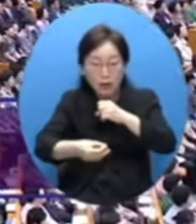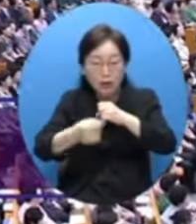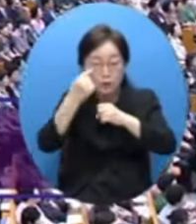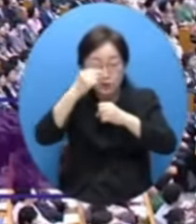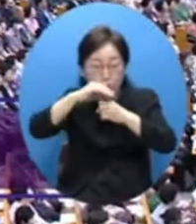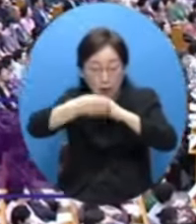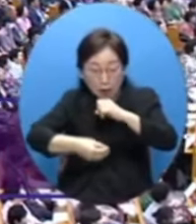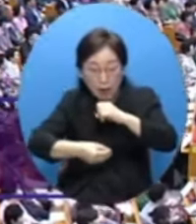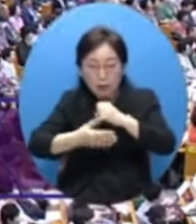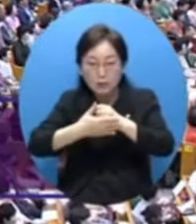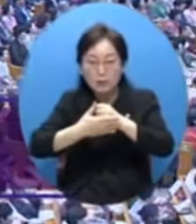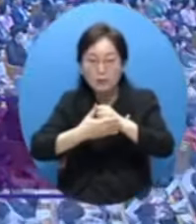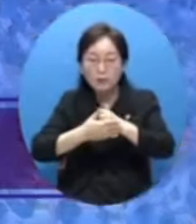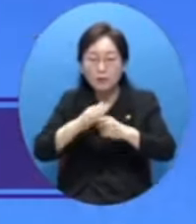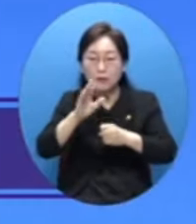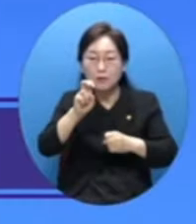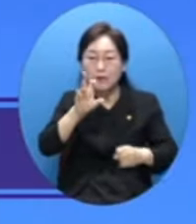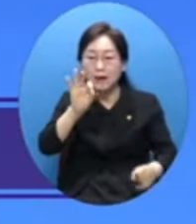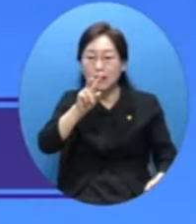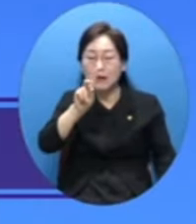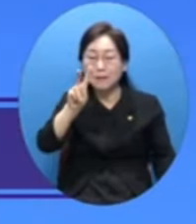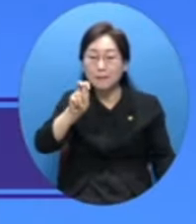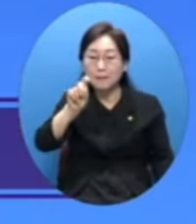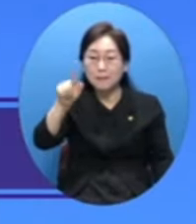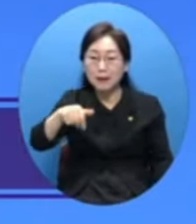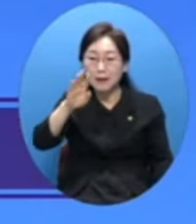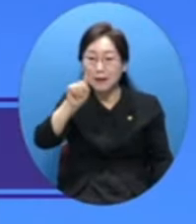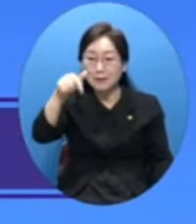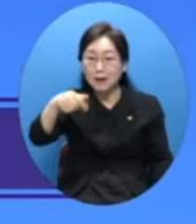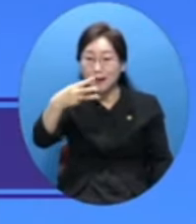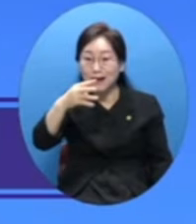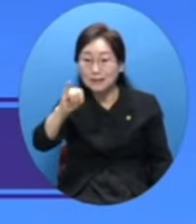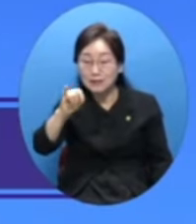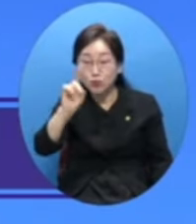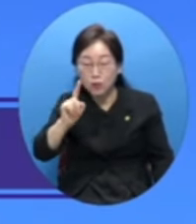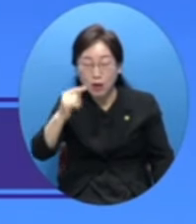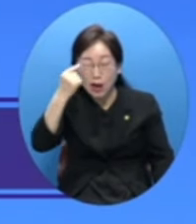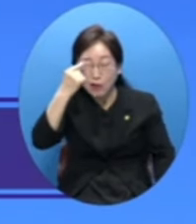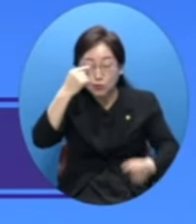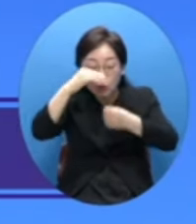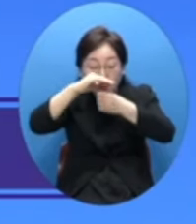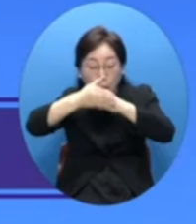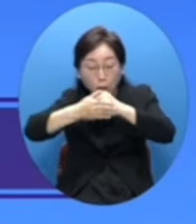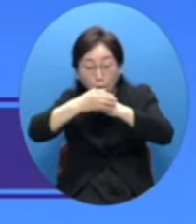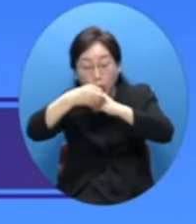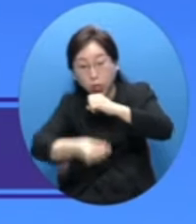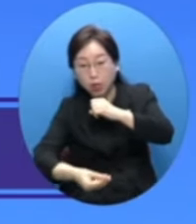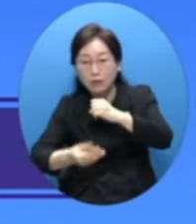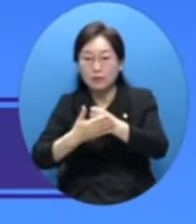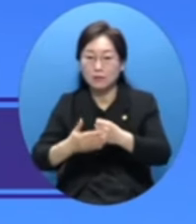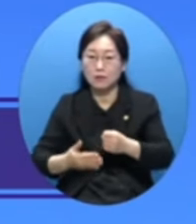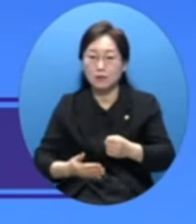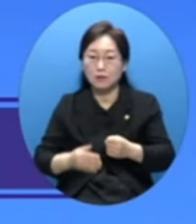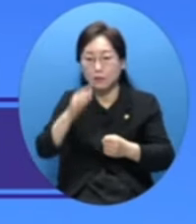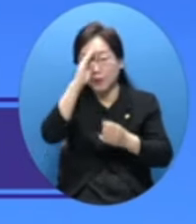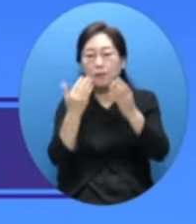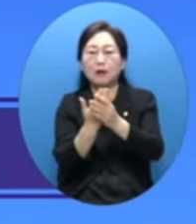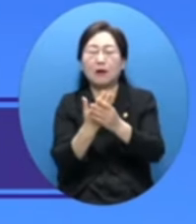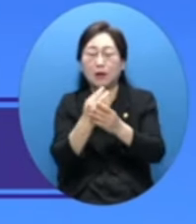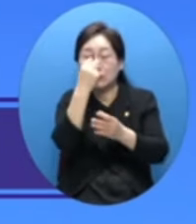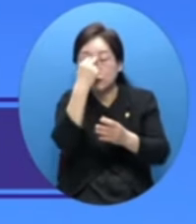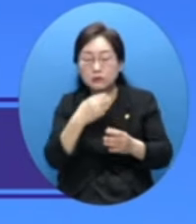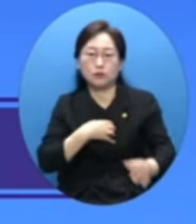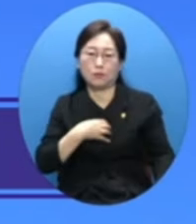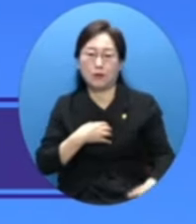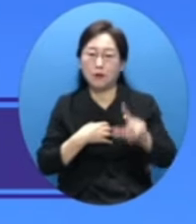겪습니다. 망막박리라는 것은 이 안구에서 망막이 떨어져 나가는 것인데 만 명 중에 한 명 정도 이런 병이